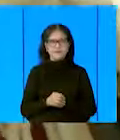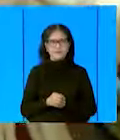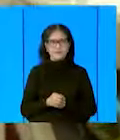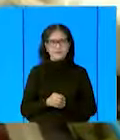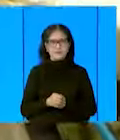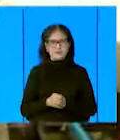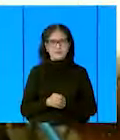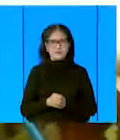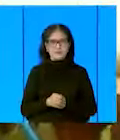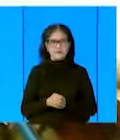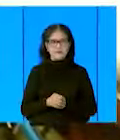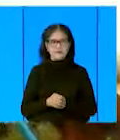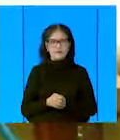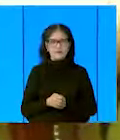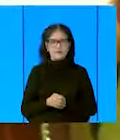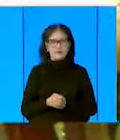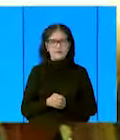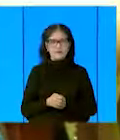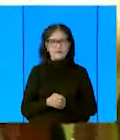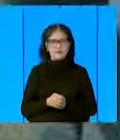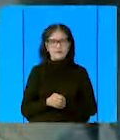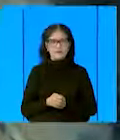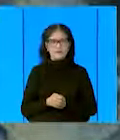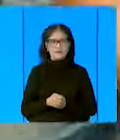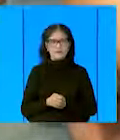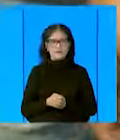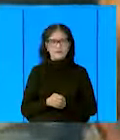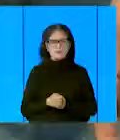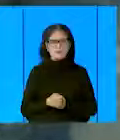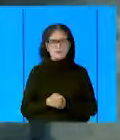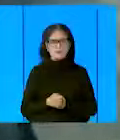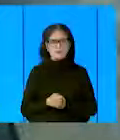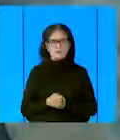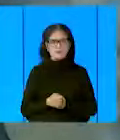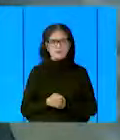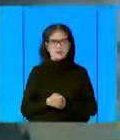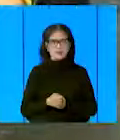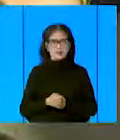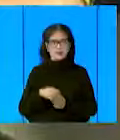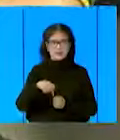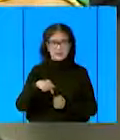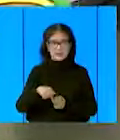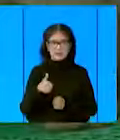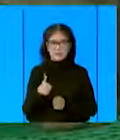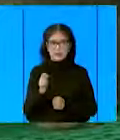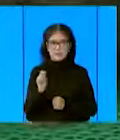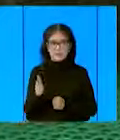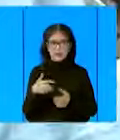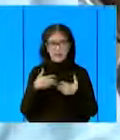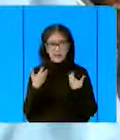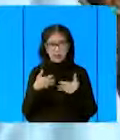Saya mau main dulu sama Burhan. Burhan? Nih. Di sini pengunjung juga bisa membeli hewan